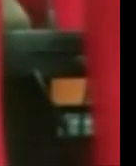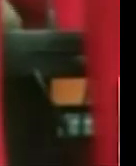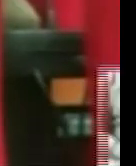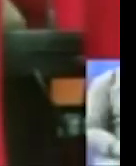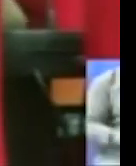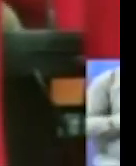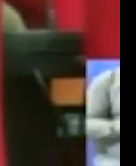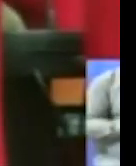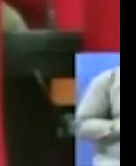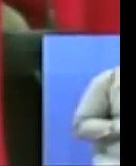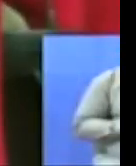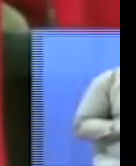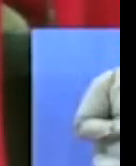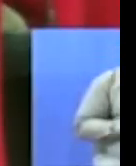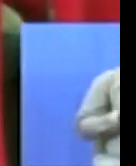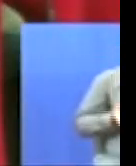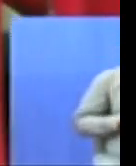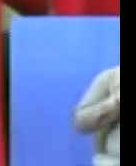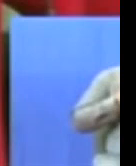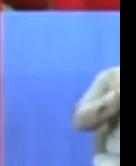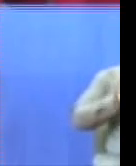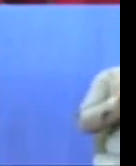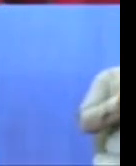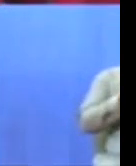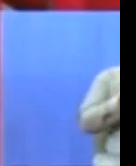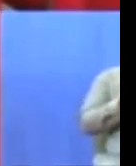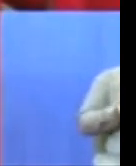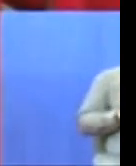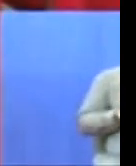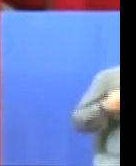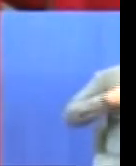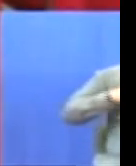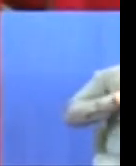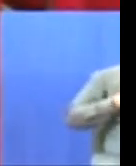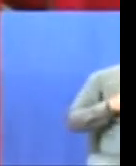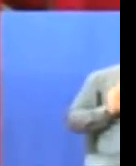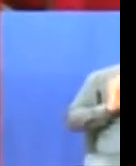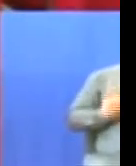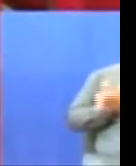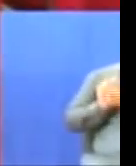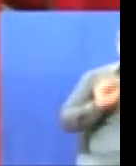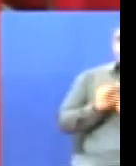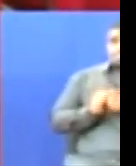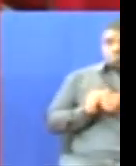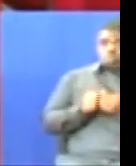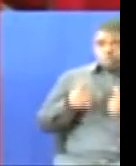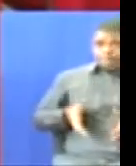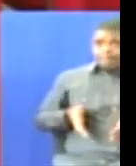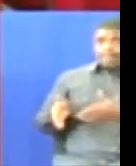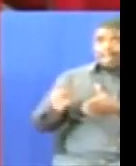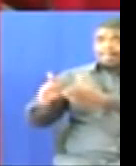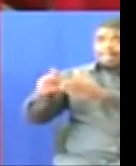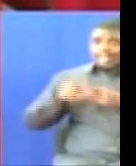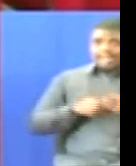Mheshimiwa Naibu Spika, kwa kuwa na mimi mdau wa mambo haya ya barabara, ingawaje sipo